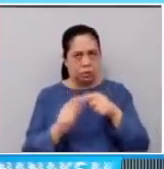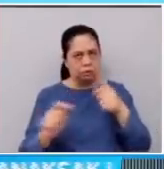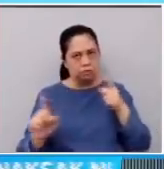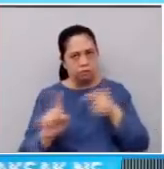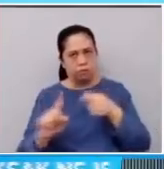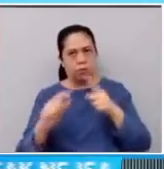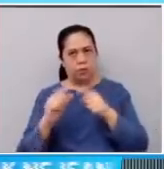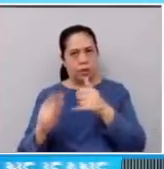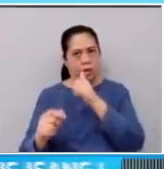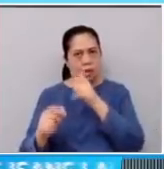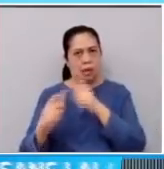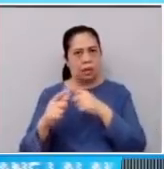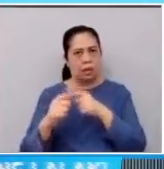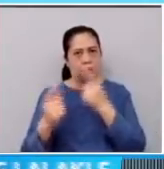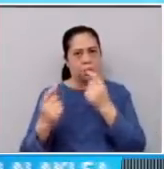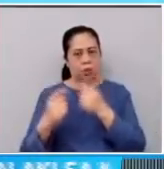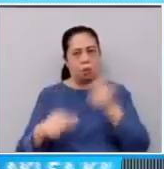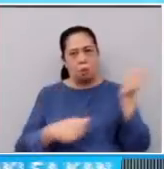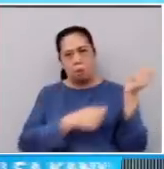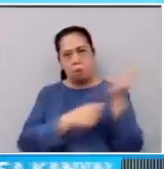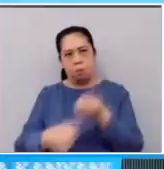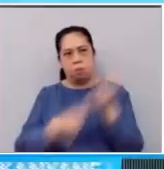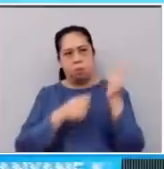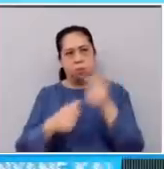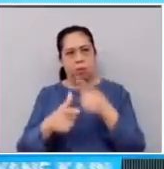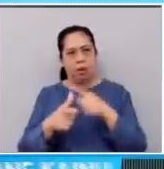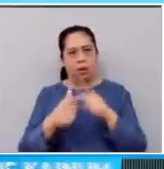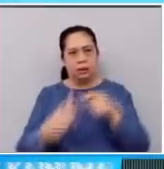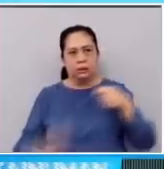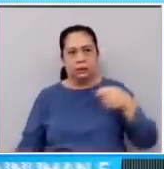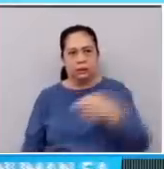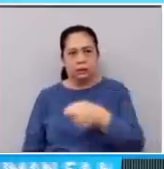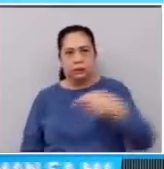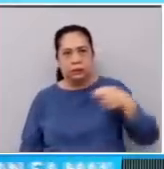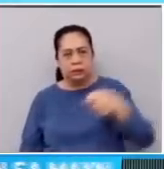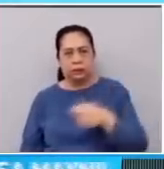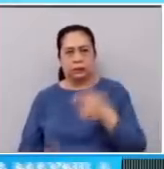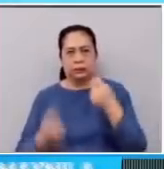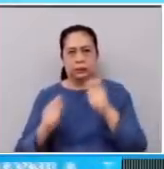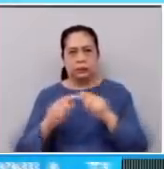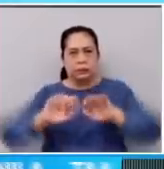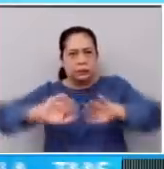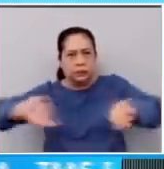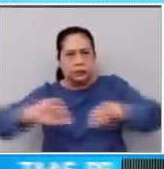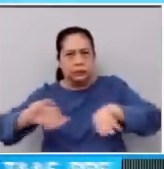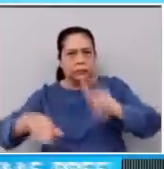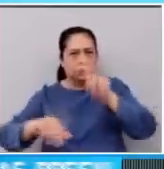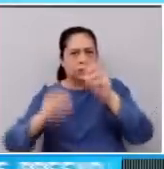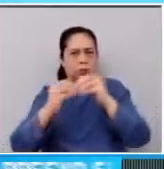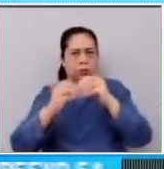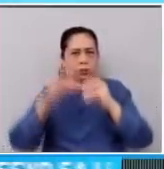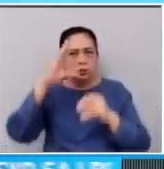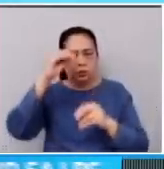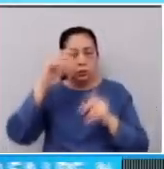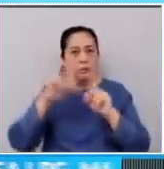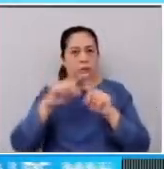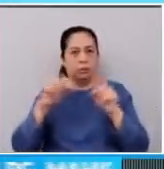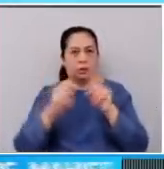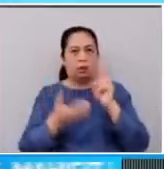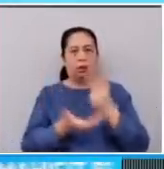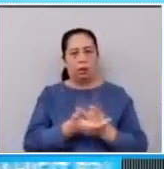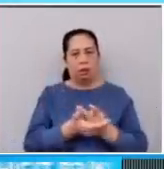kainuman at pinagpapalo at pinagsasaksak. Sinubukan silang pigilan ng isa pang lalaki pero nakatumba na ang